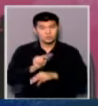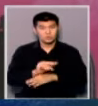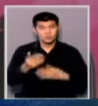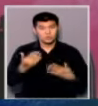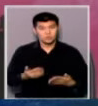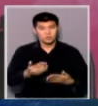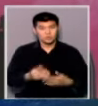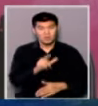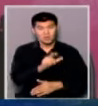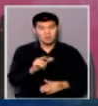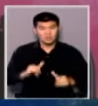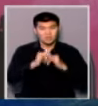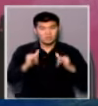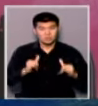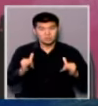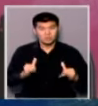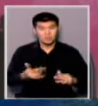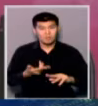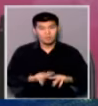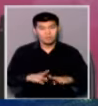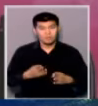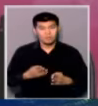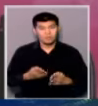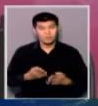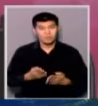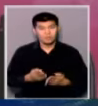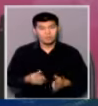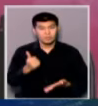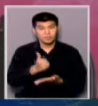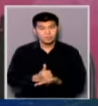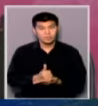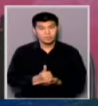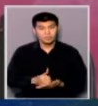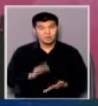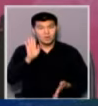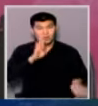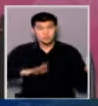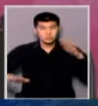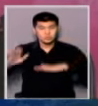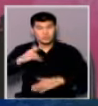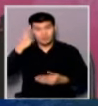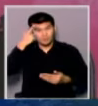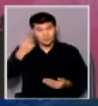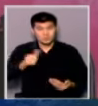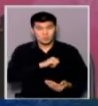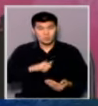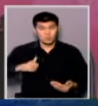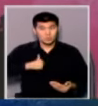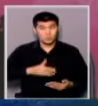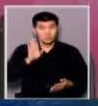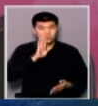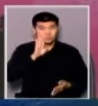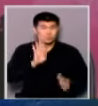және сауаттарын арттыру. Енді бұл негізінде шомылу науқаны басталғанын білесіздер өздеріңіз. Сондықтан